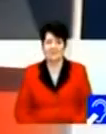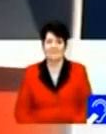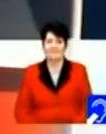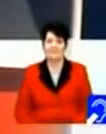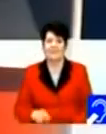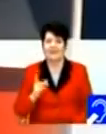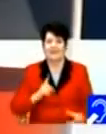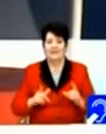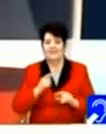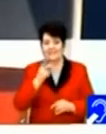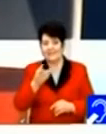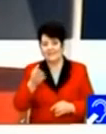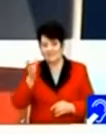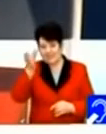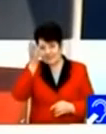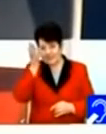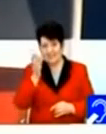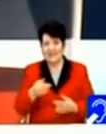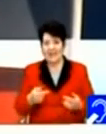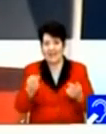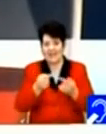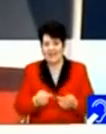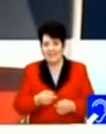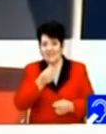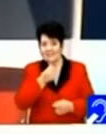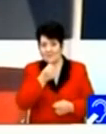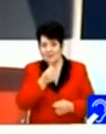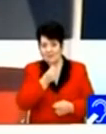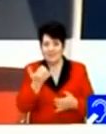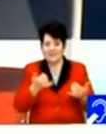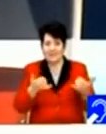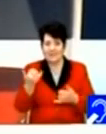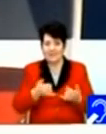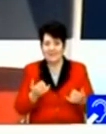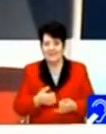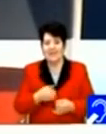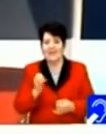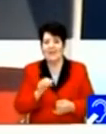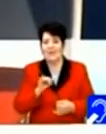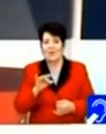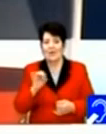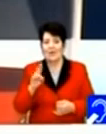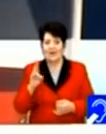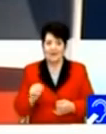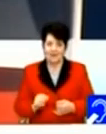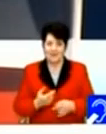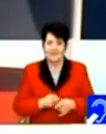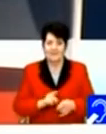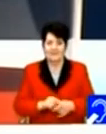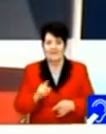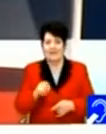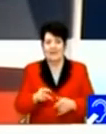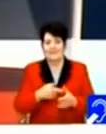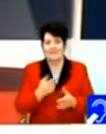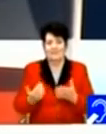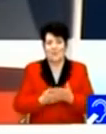Elevii și studenții pasionați de științele exacte pot face experimente în atelierul științific Eureka. Astăzi a avut loc deschiderea oficială a